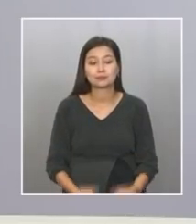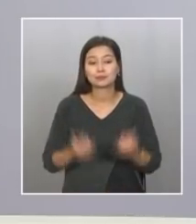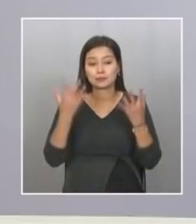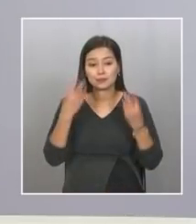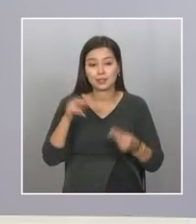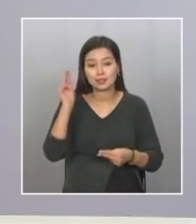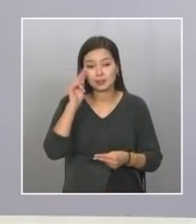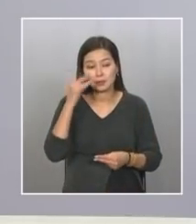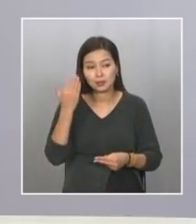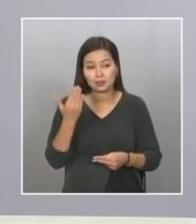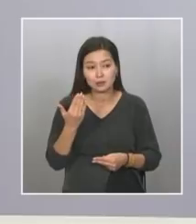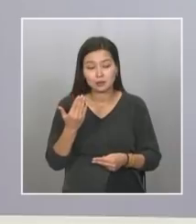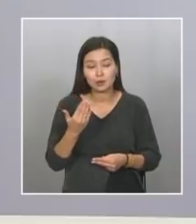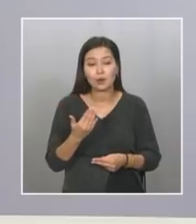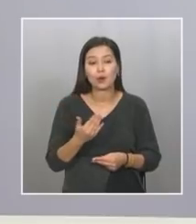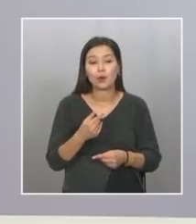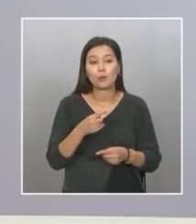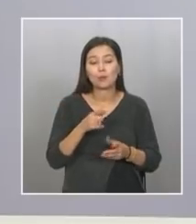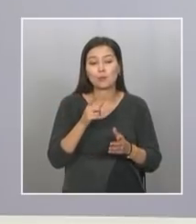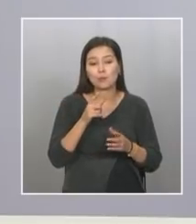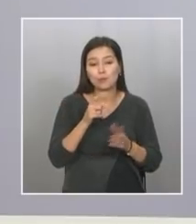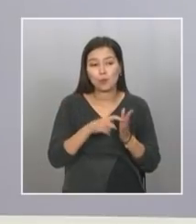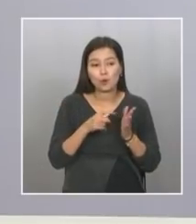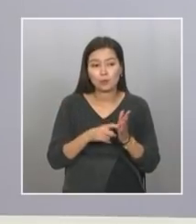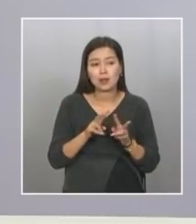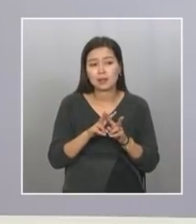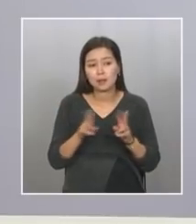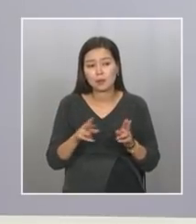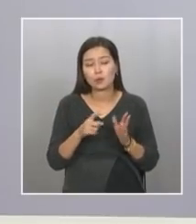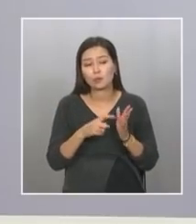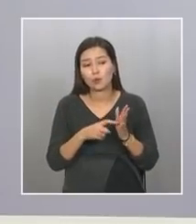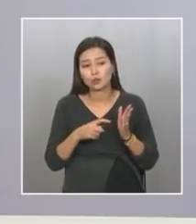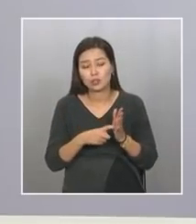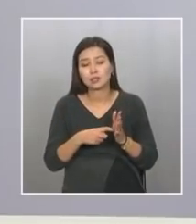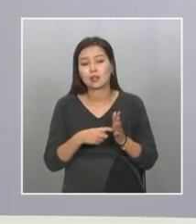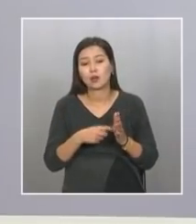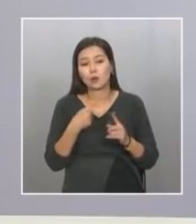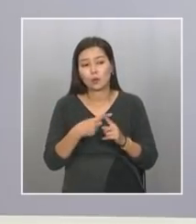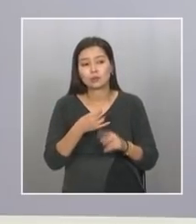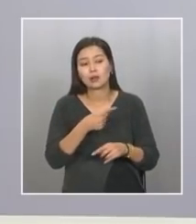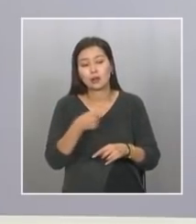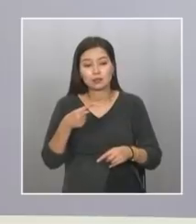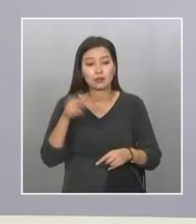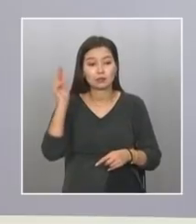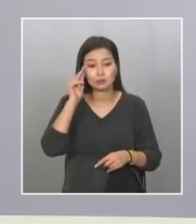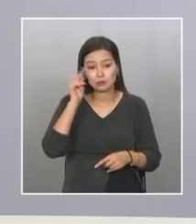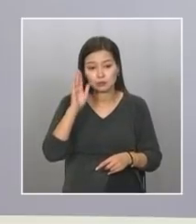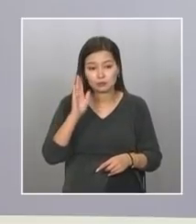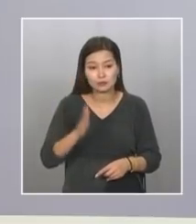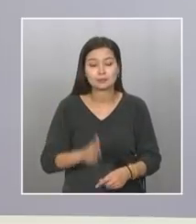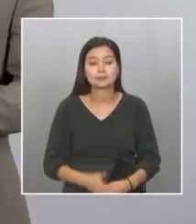Бүгінгі сабақта сіз бөлімдері бірдей бөлшектерді қосуды және азайтуды үйренесіз.